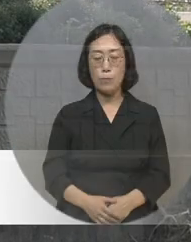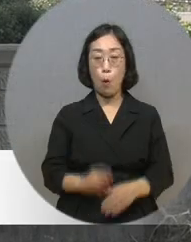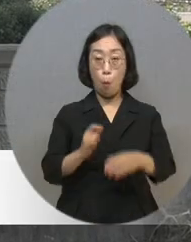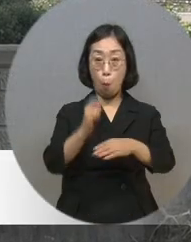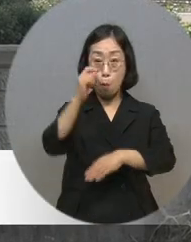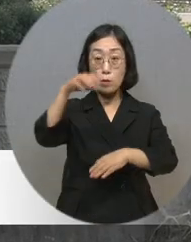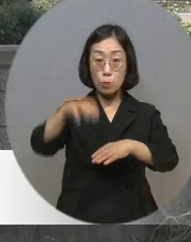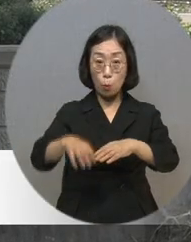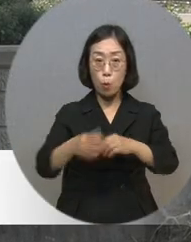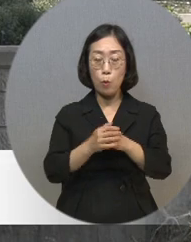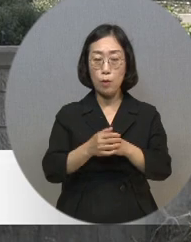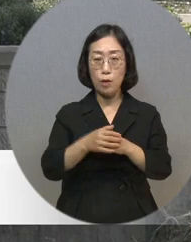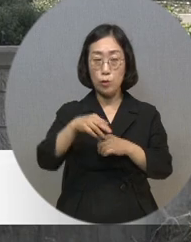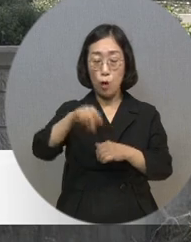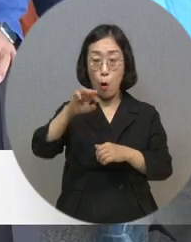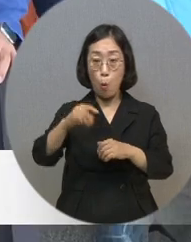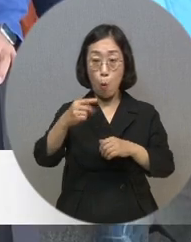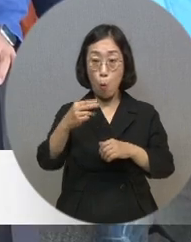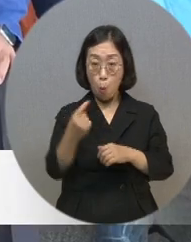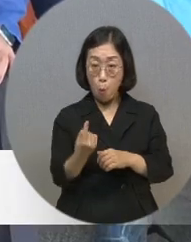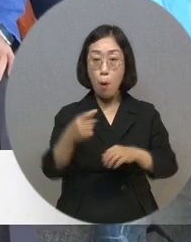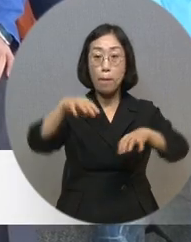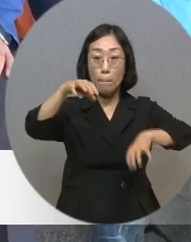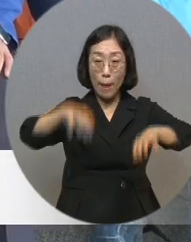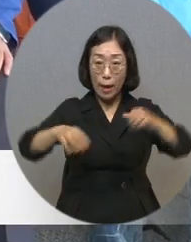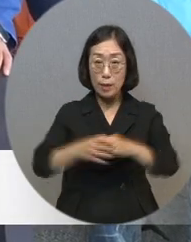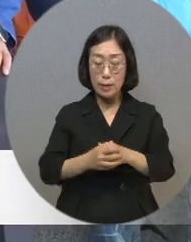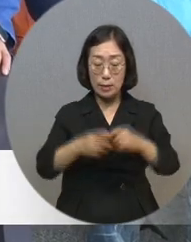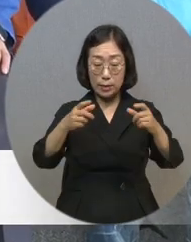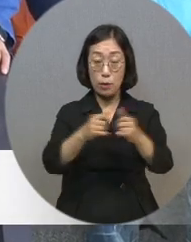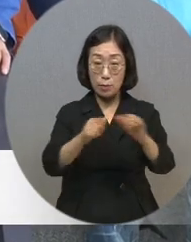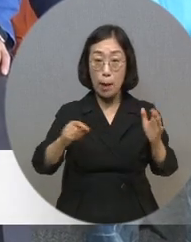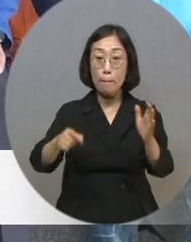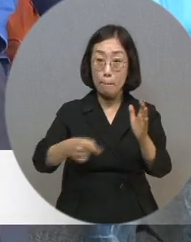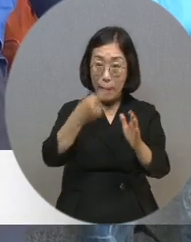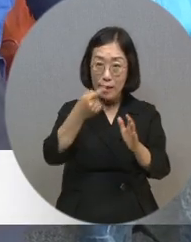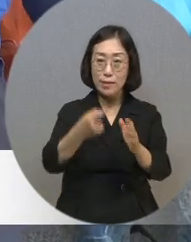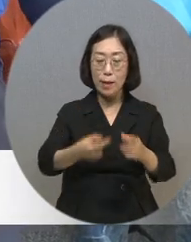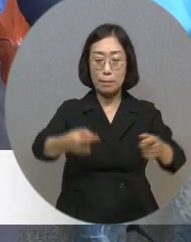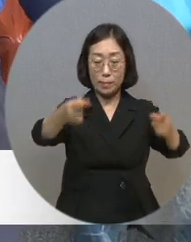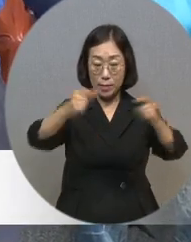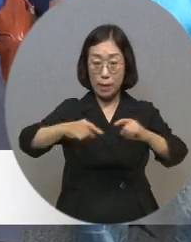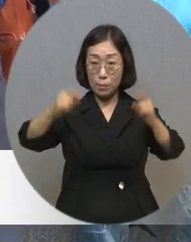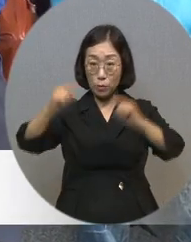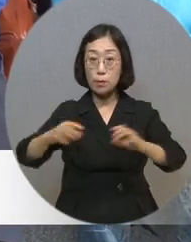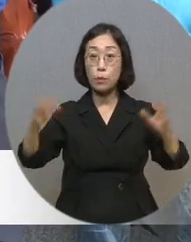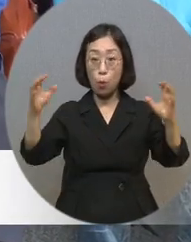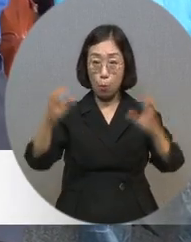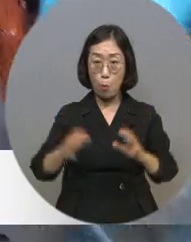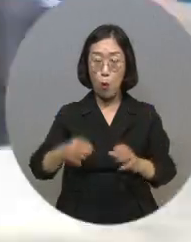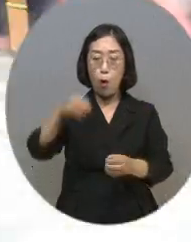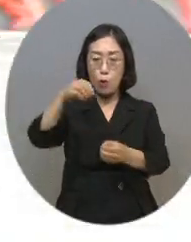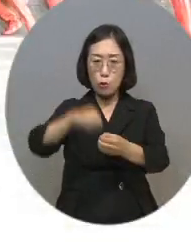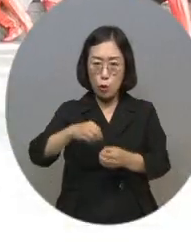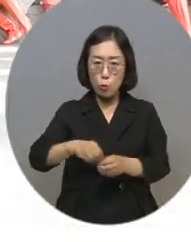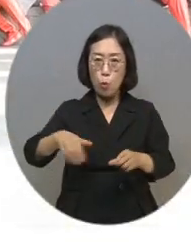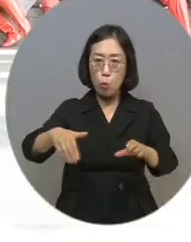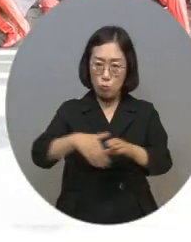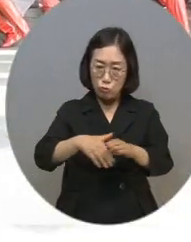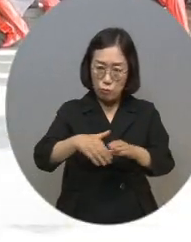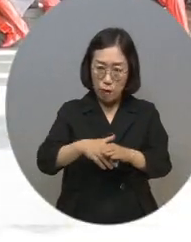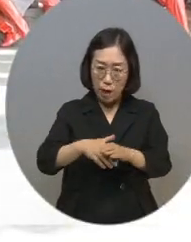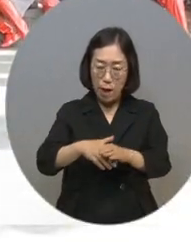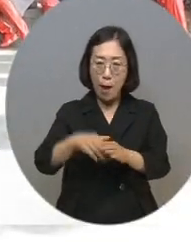고흥군이 대사면 서호 마을에서 주민 100여 명이 참석한 가운데 전통 문화 계승을 위한 손